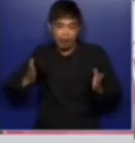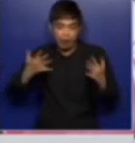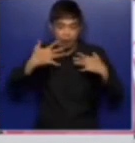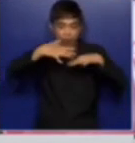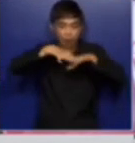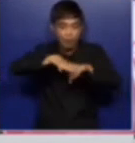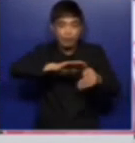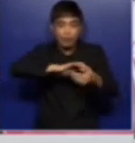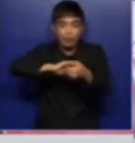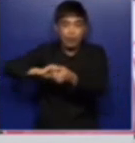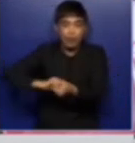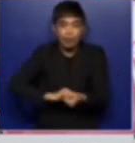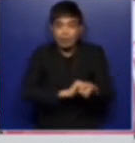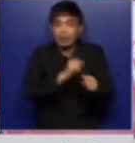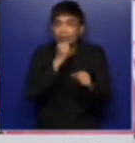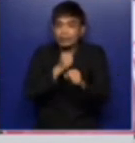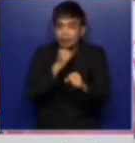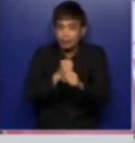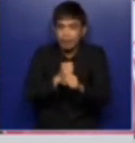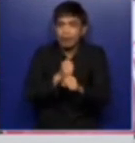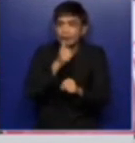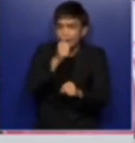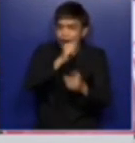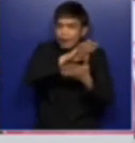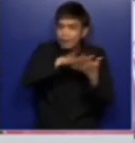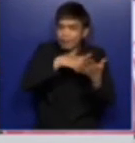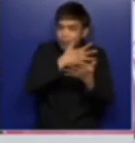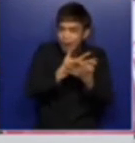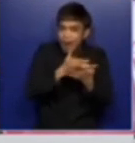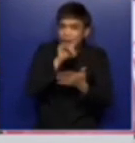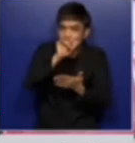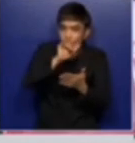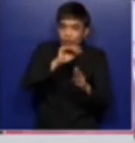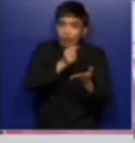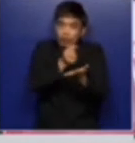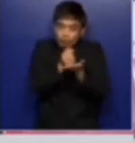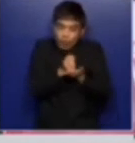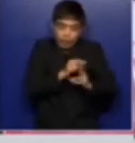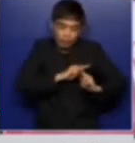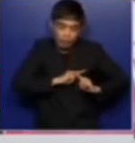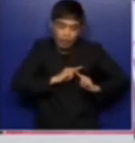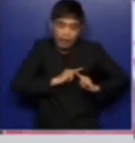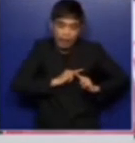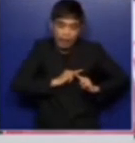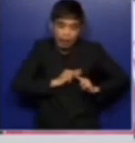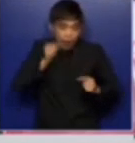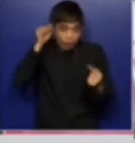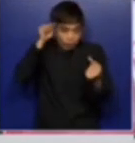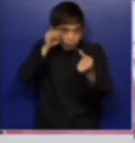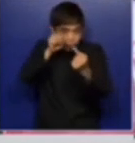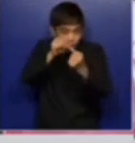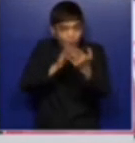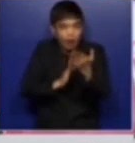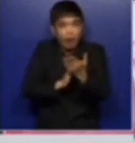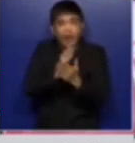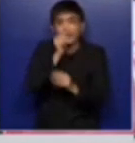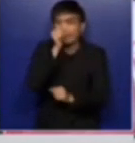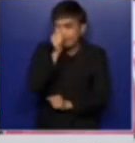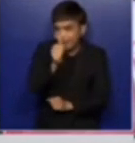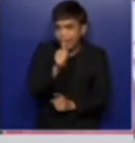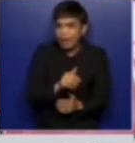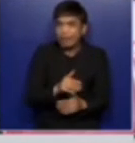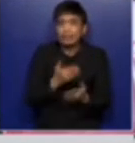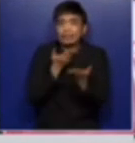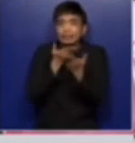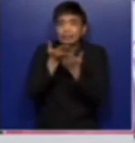นยุทธศาสตร์ที่เป็นความจริงขึ้นมาเราอาจจะไม่ต้องไปซื้อตัดไตรเกอร์จากอเมริกา